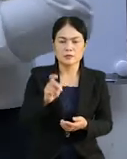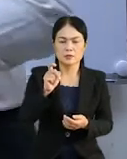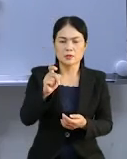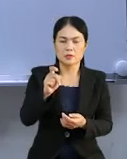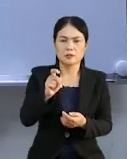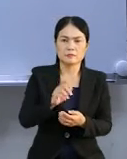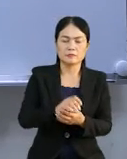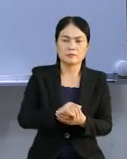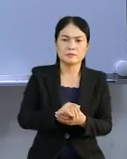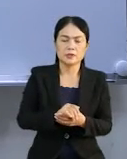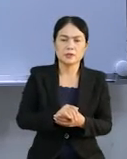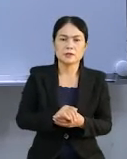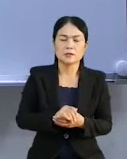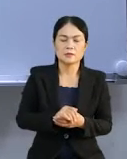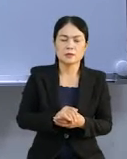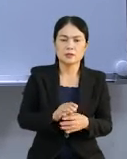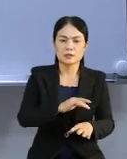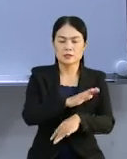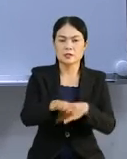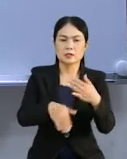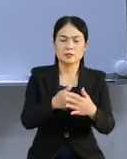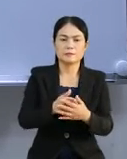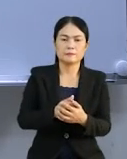tỏ nhưng nên tôi lùm hạt cô từng ngọt nía